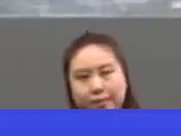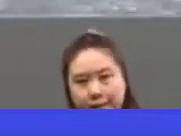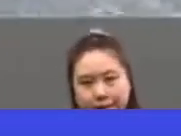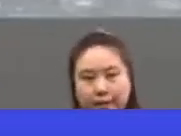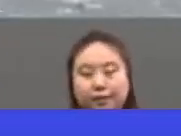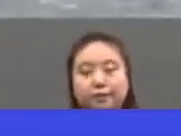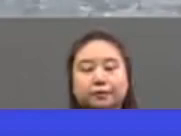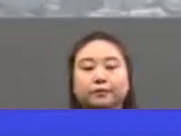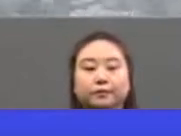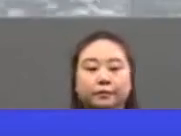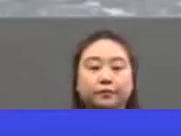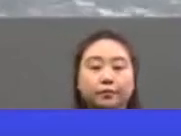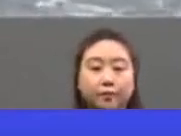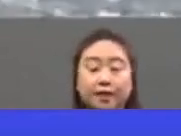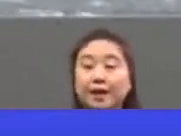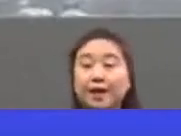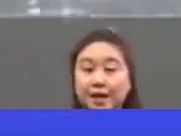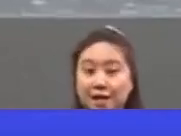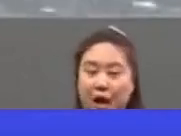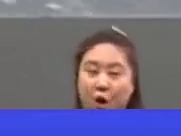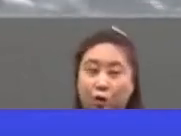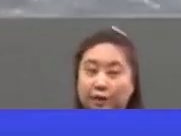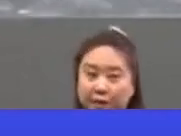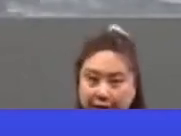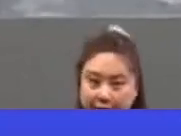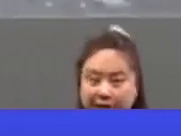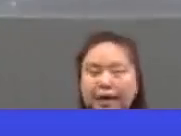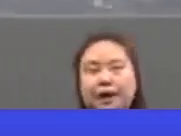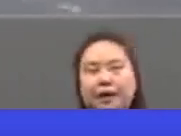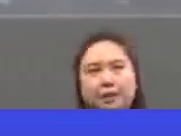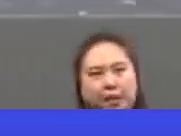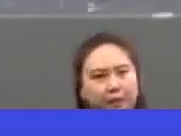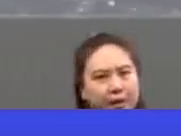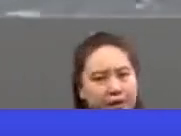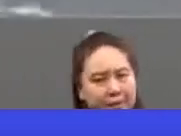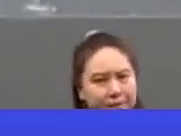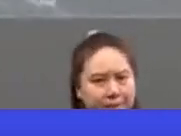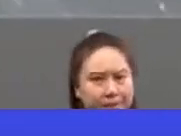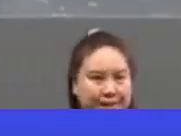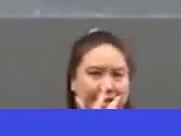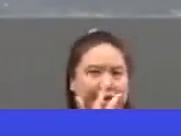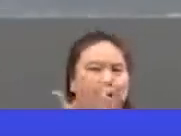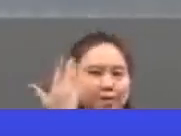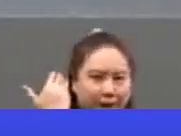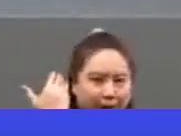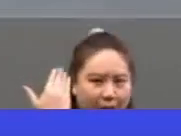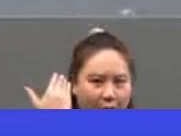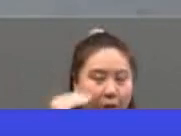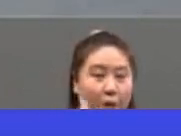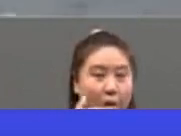ทรัพยากรประมงซึ่งผมกล่าวแล้วว่าเราสามารถจับสัตว์น้ำขึ้นมาเนี่ยปีหนึ่งได้ประมาณสัก